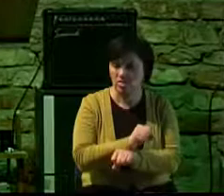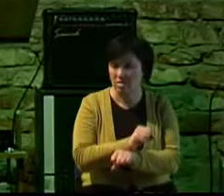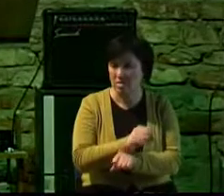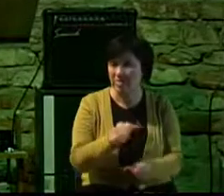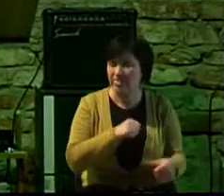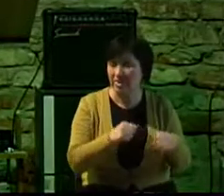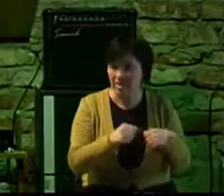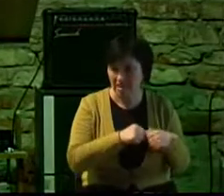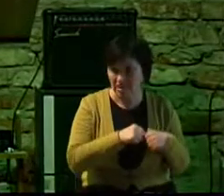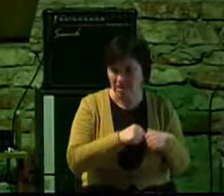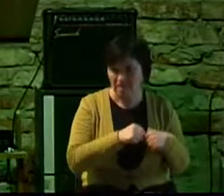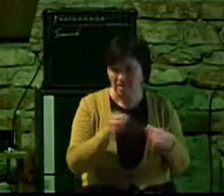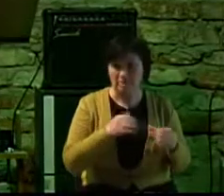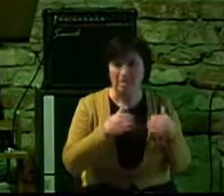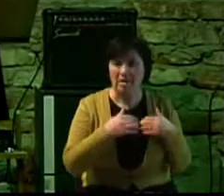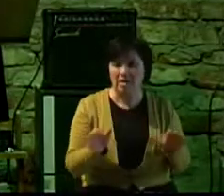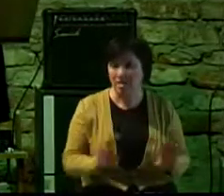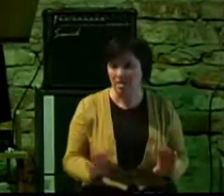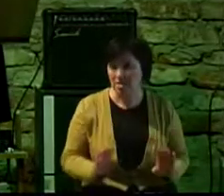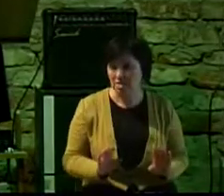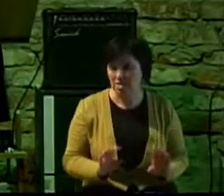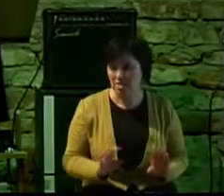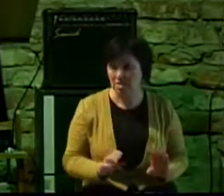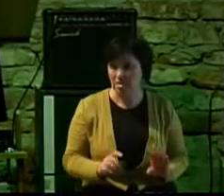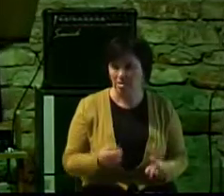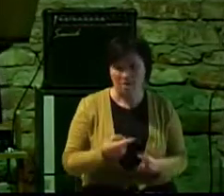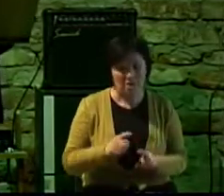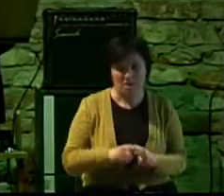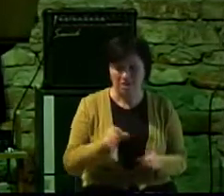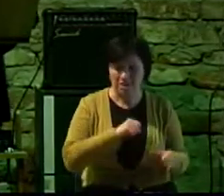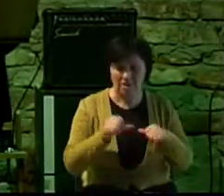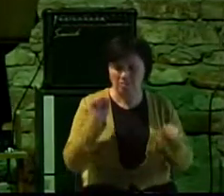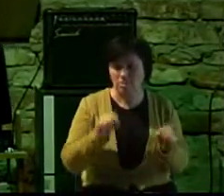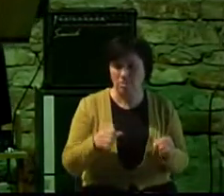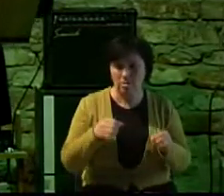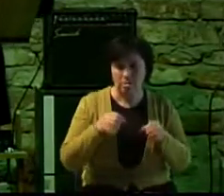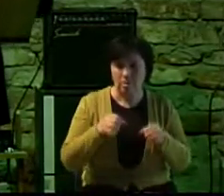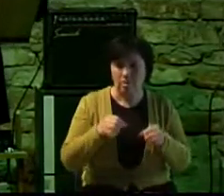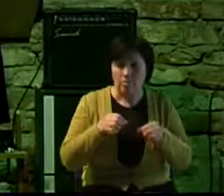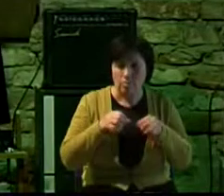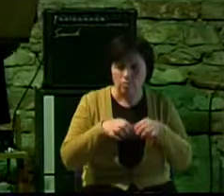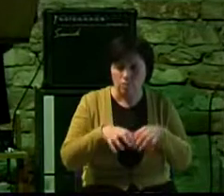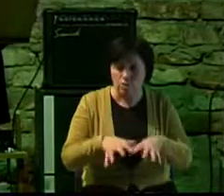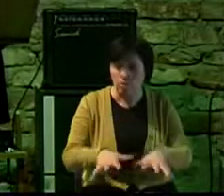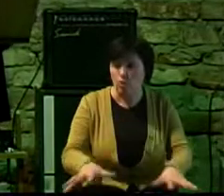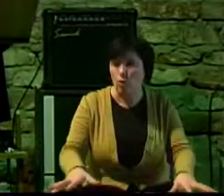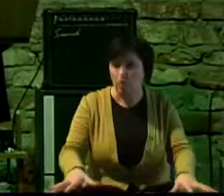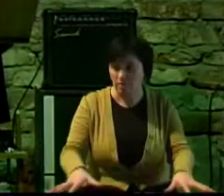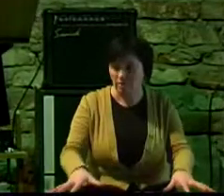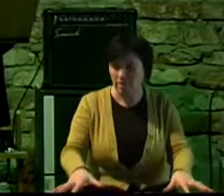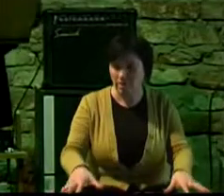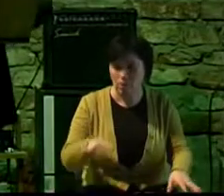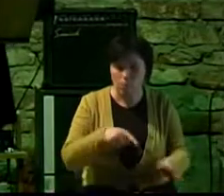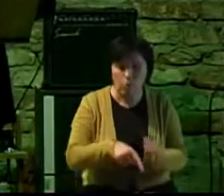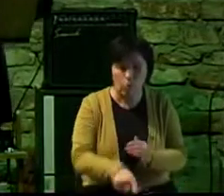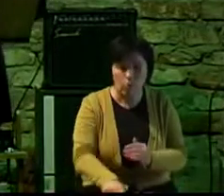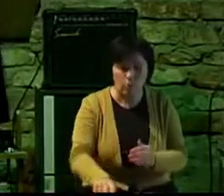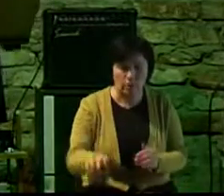в каком-то грехе и не покается в нем, то этот грех может пустить глубокие корни его жизни, и